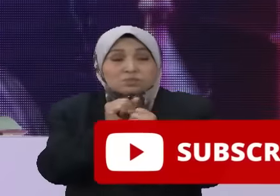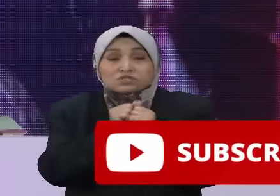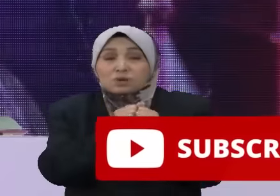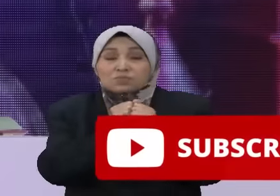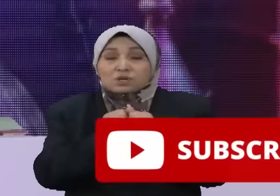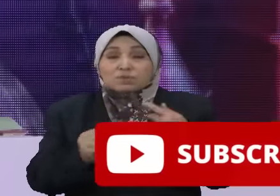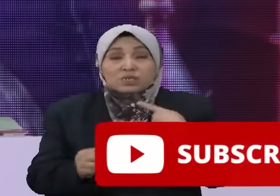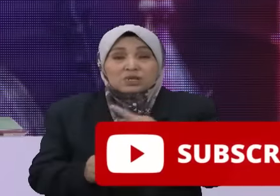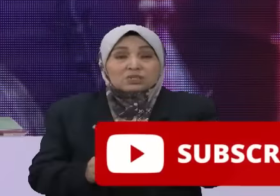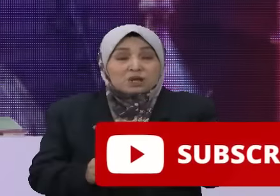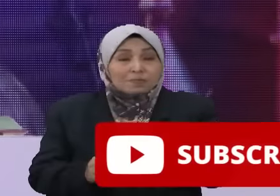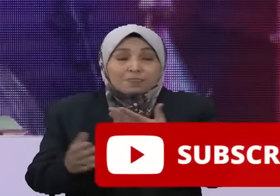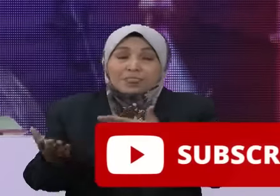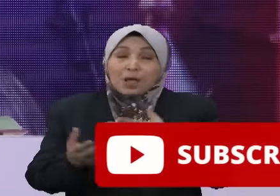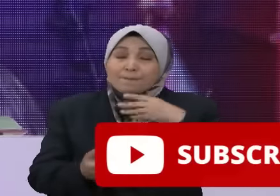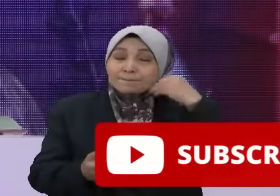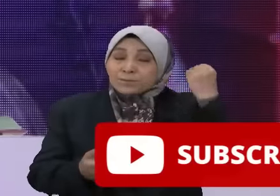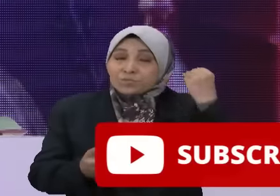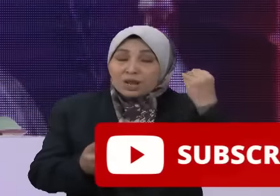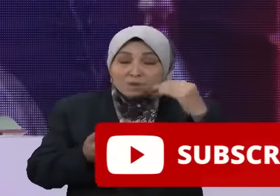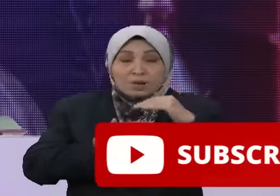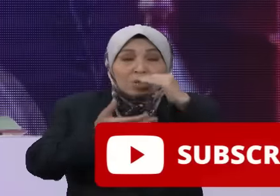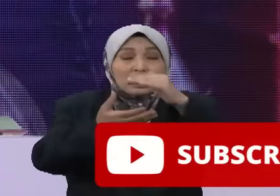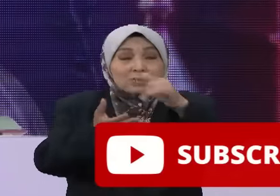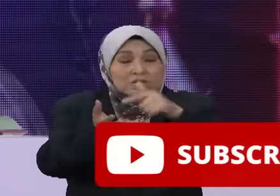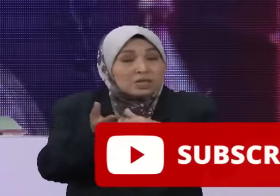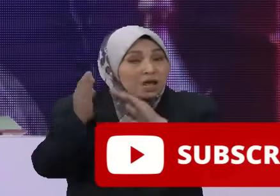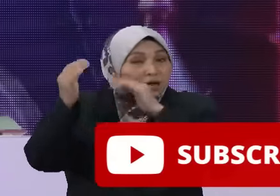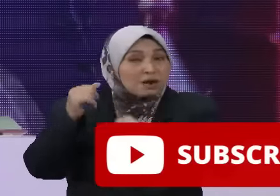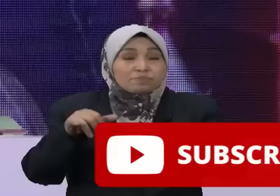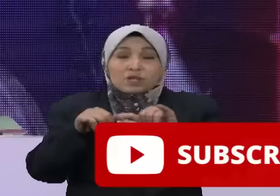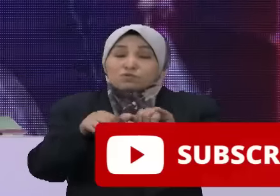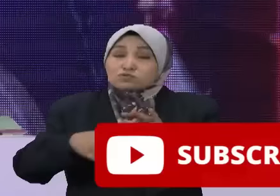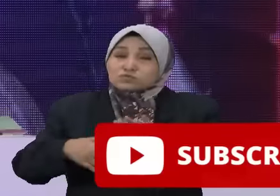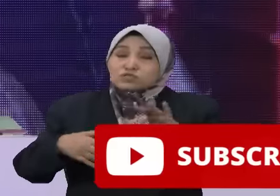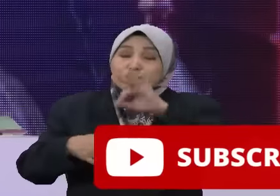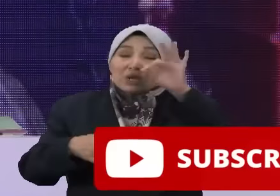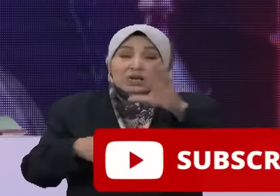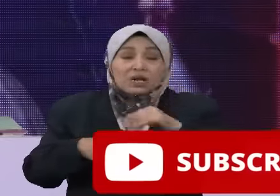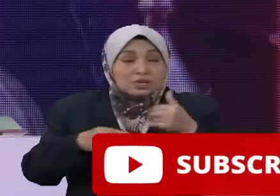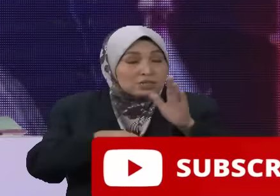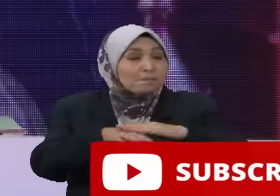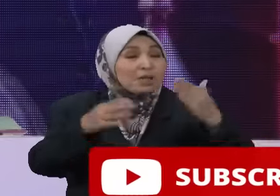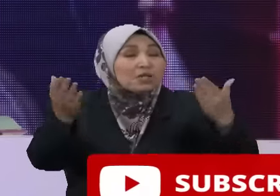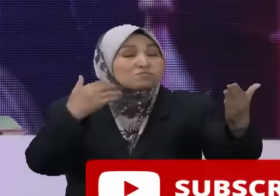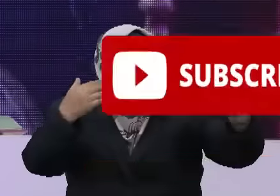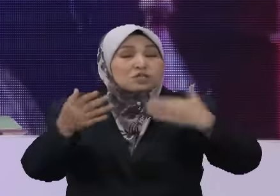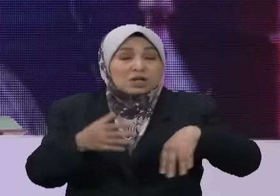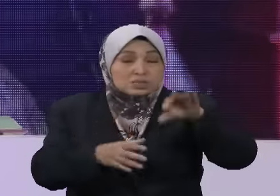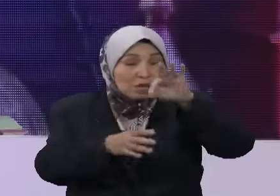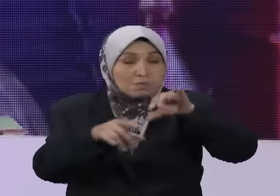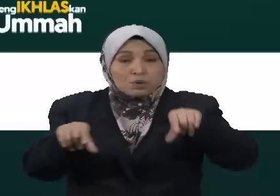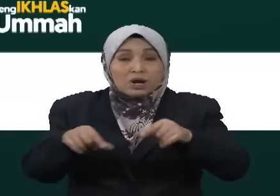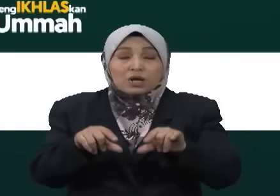kita bawa balik bekalan ini mudah-mudahan terus kita bersemangat dan kita mengajak semua dalam tabung gerakan